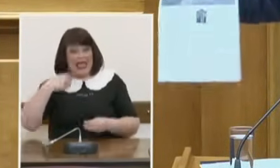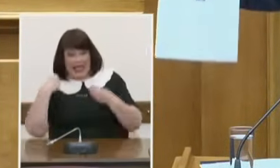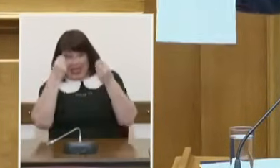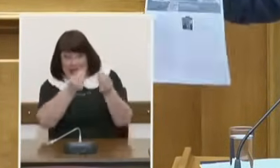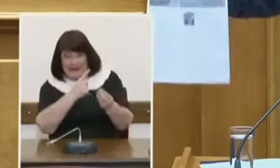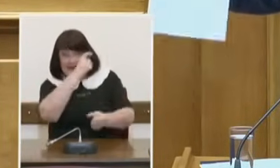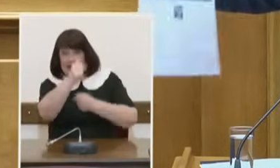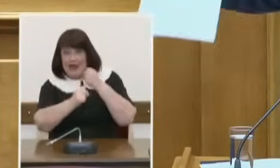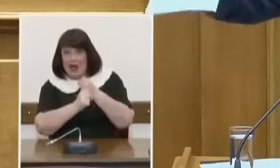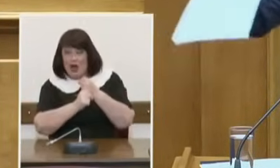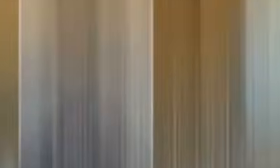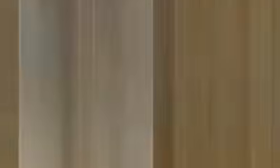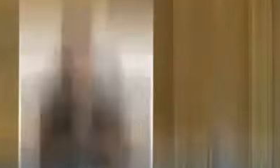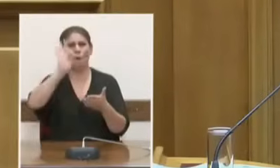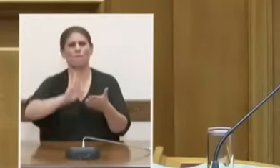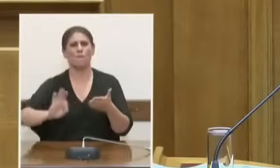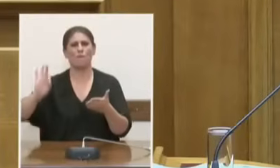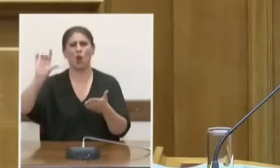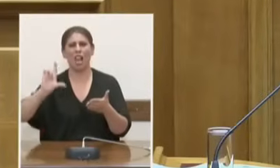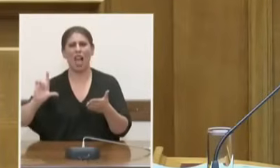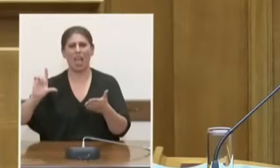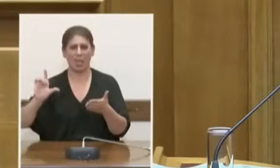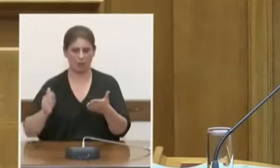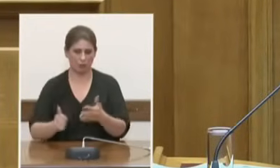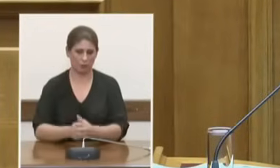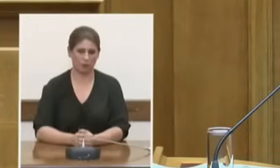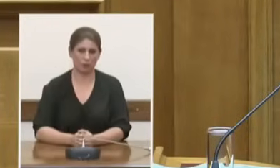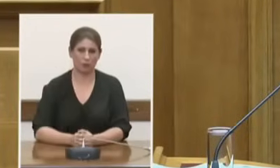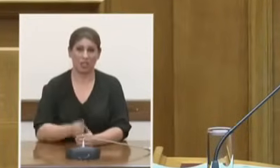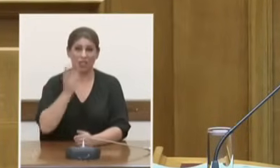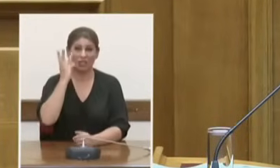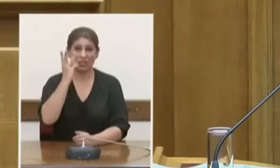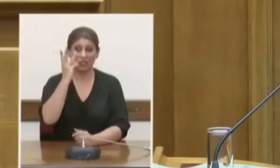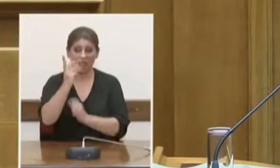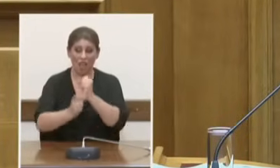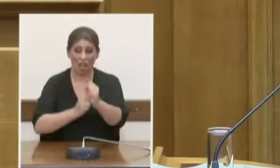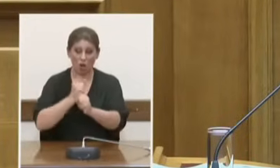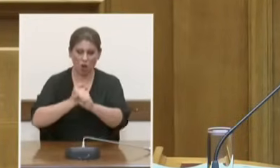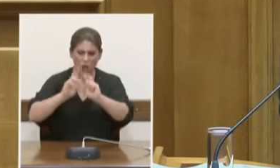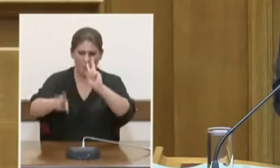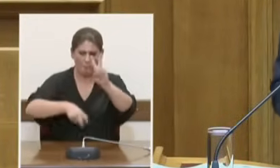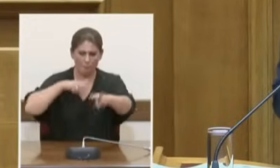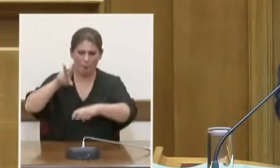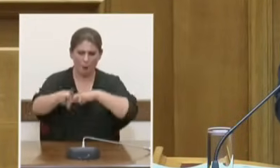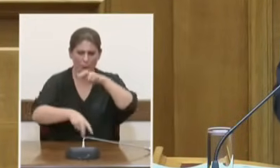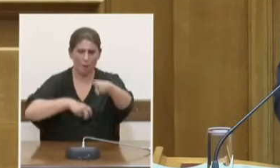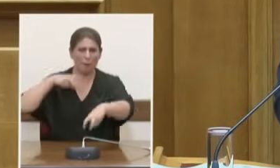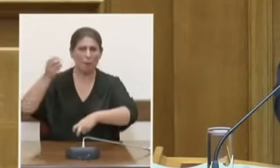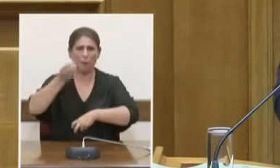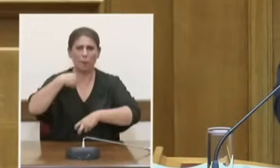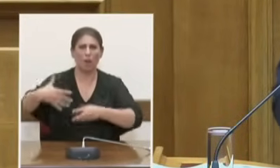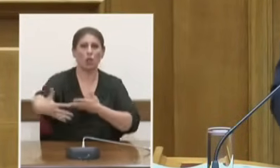λέει ότι υπάρχει μηχανισμός των πολυεθνικών. 3 χρόνια λαιλασία των εισοδημάτων του ελληνικού λαού. Και τα μέτρα σας